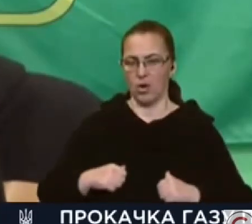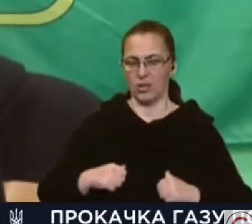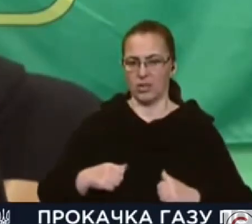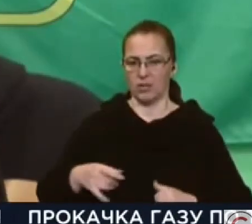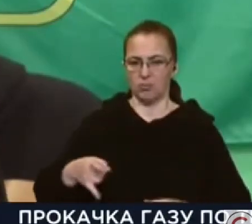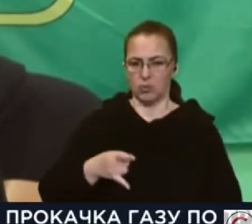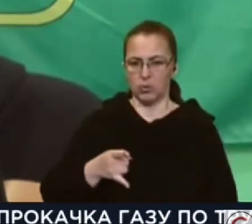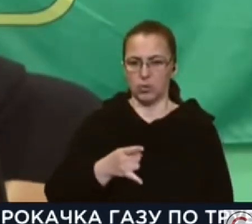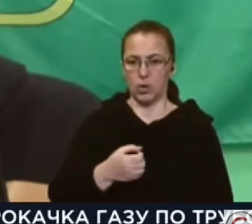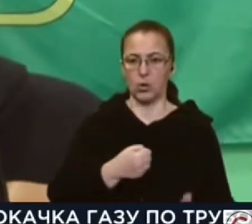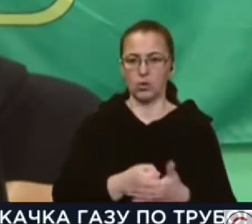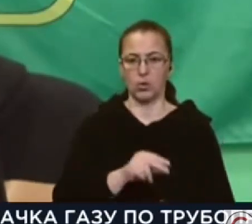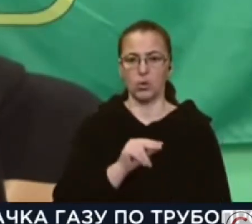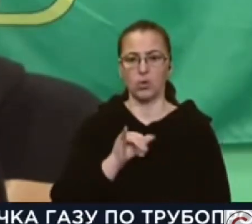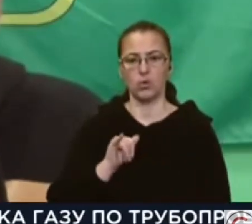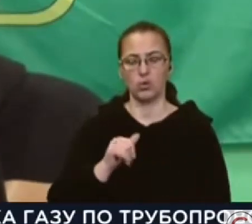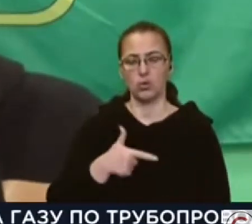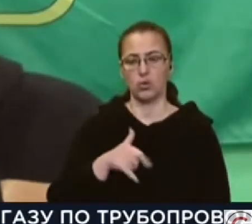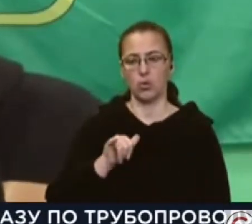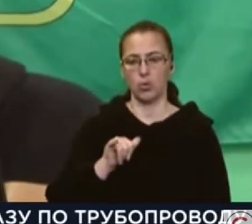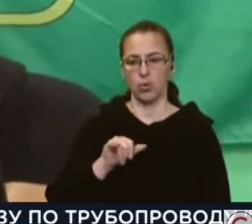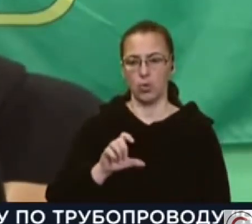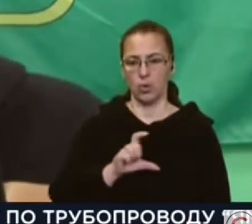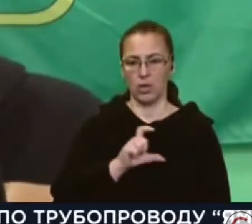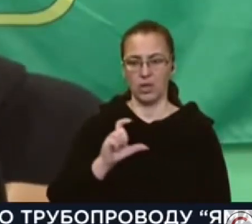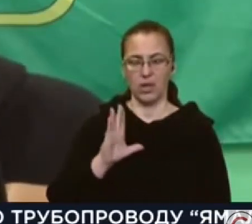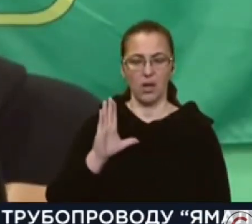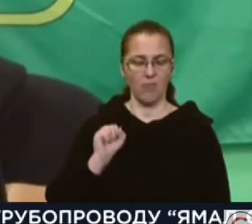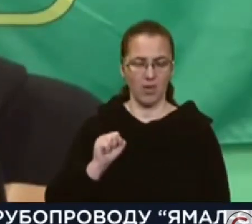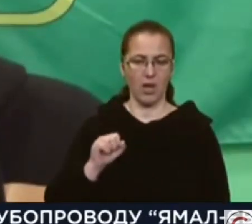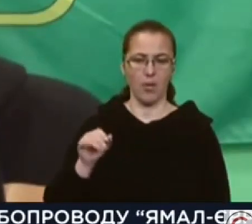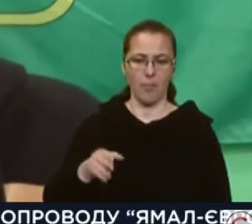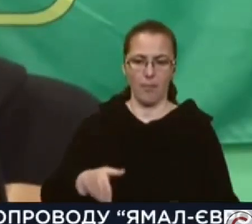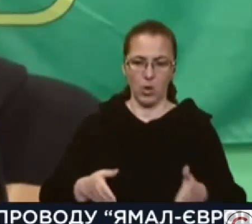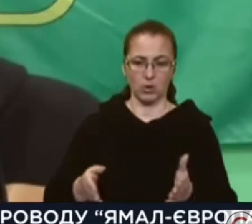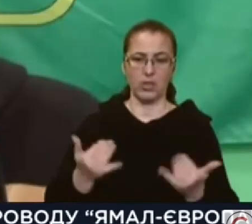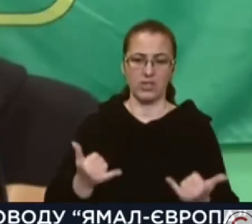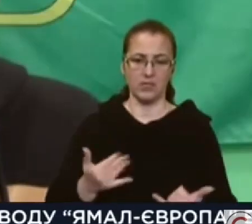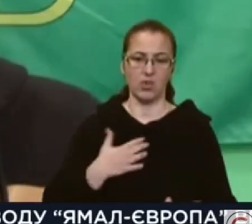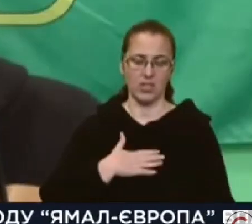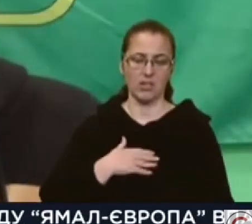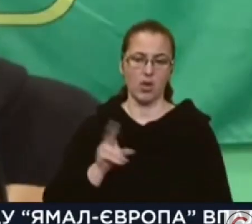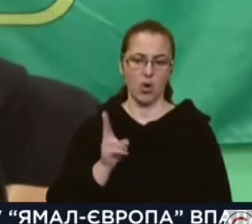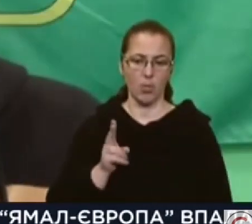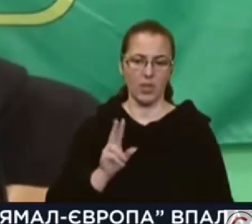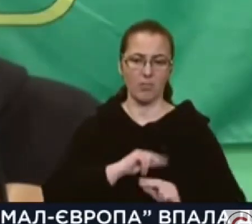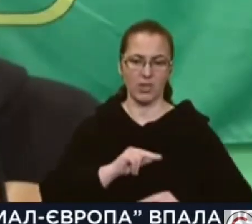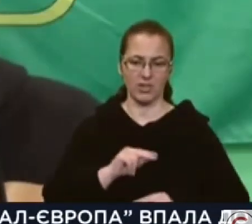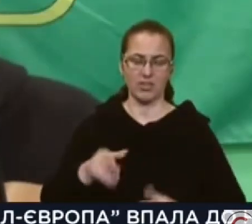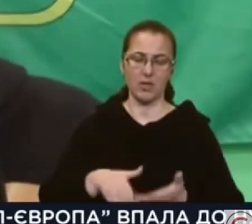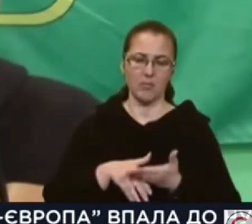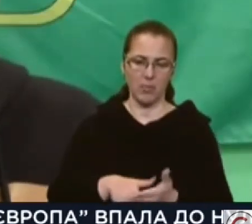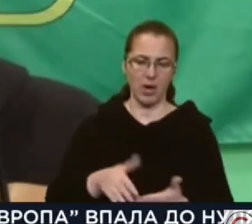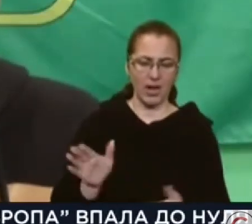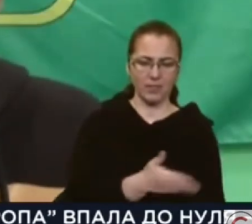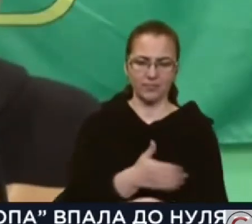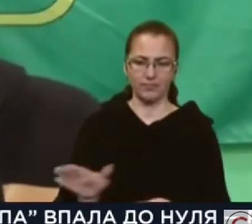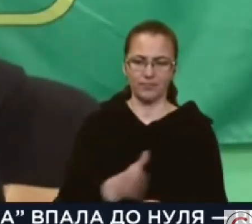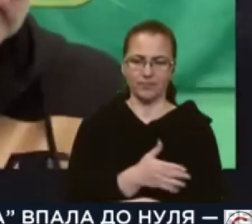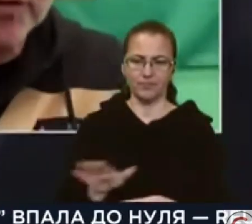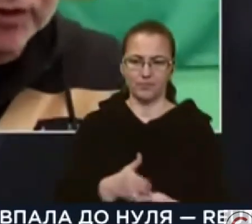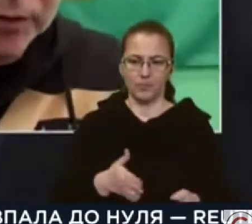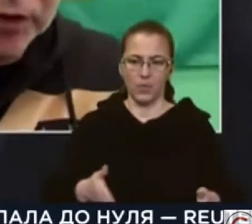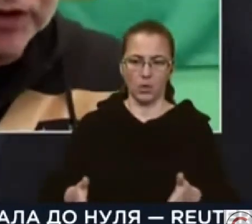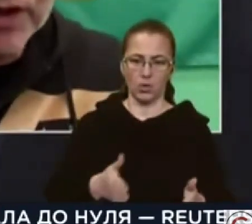до Чугуева по трассе. И сегодня наши коммунальщики помогали, убирали, расчищали там